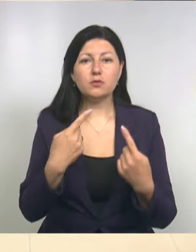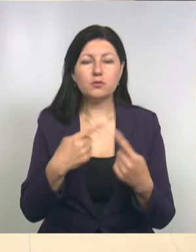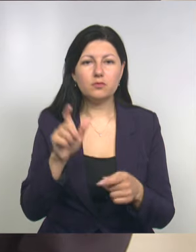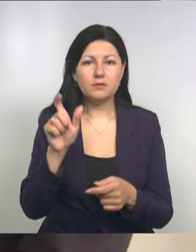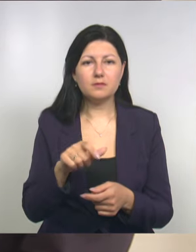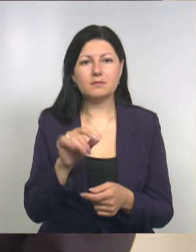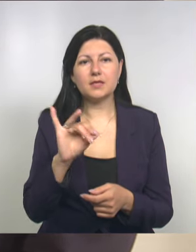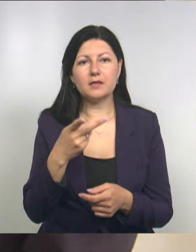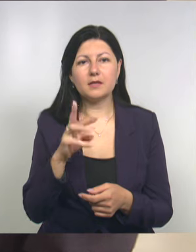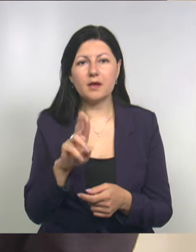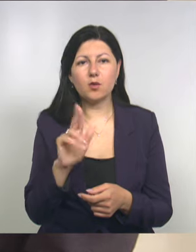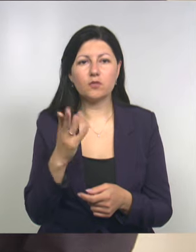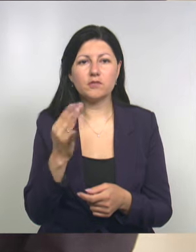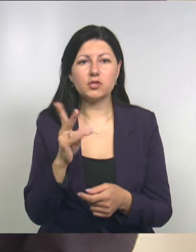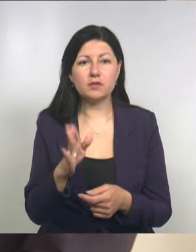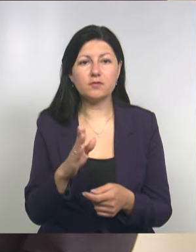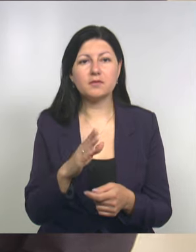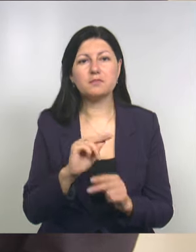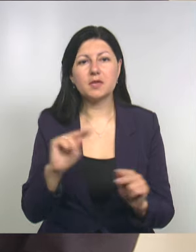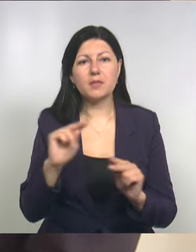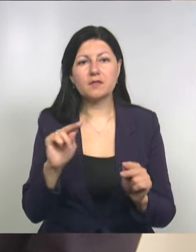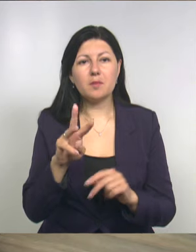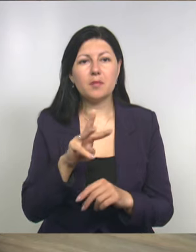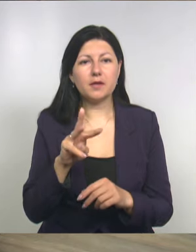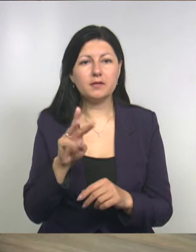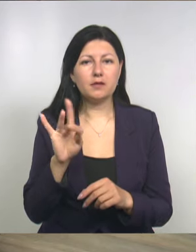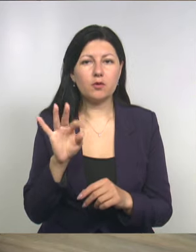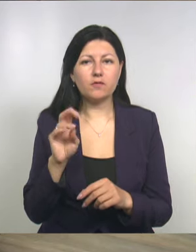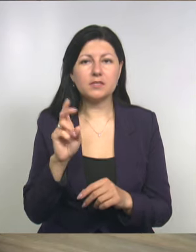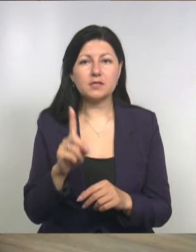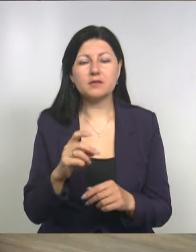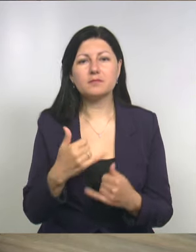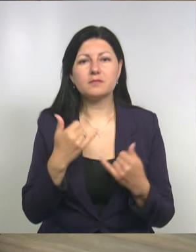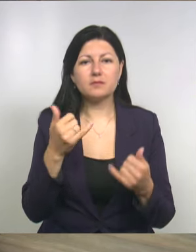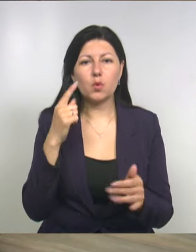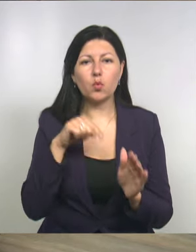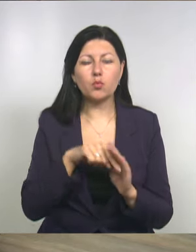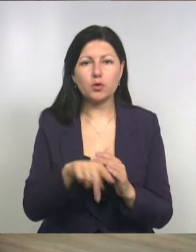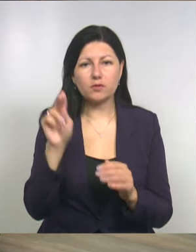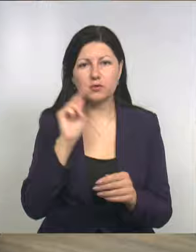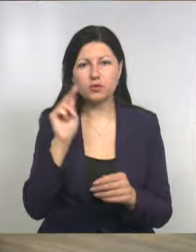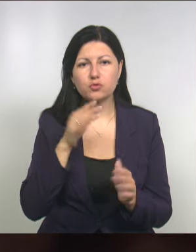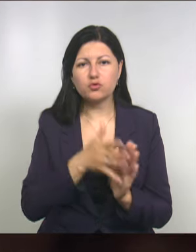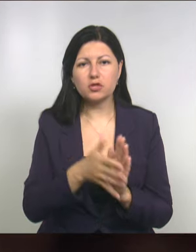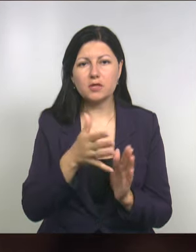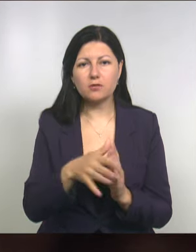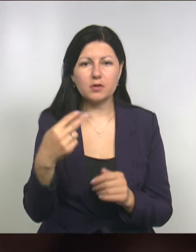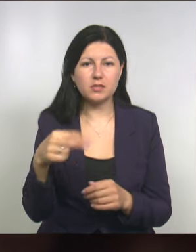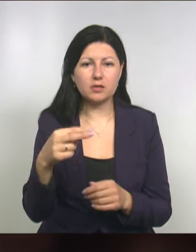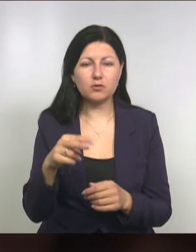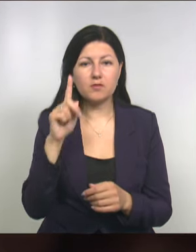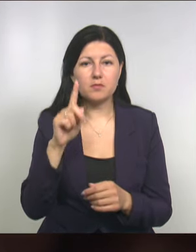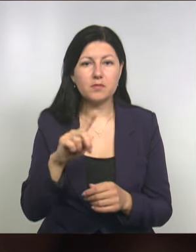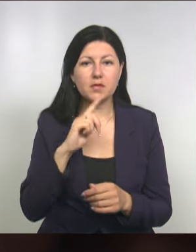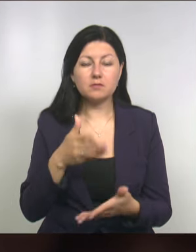Илья Кувшинов. Под руководством преподавателя Марины Ровинских несколько лет посвятил углубленному изучению литературы. В месяц